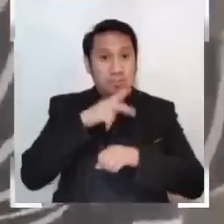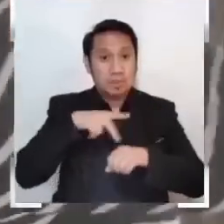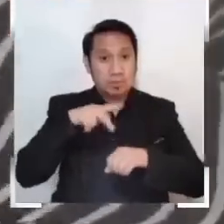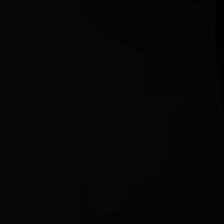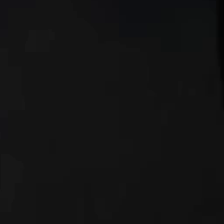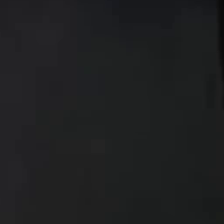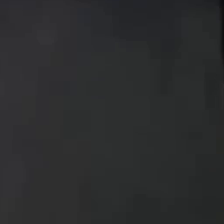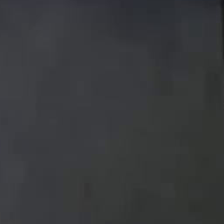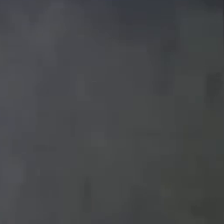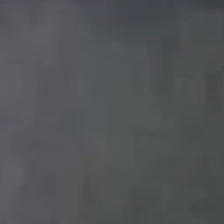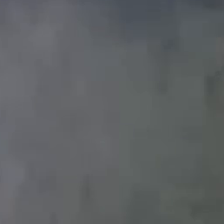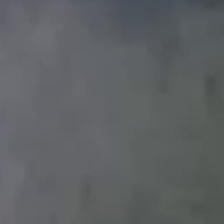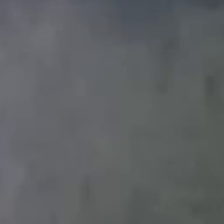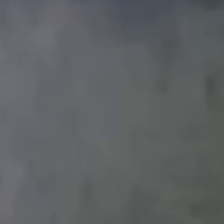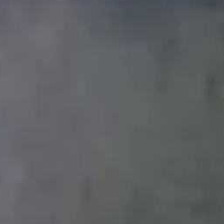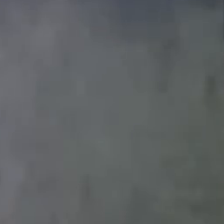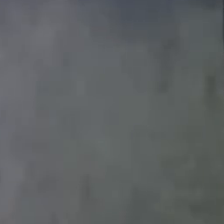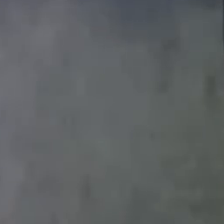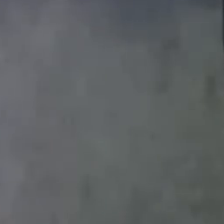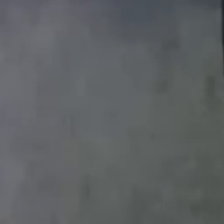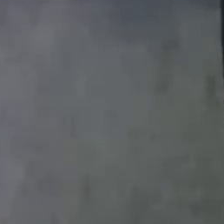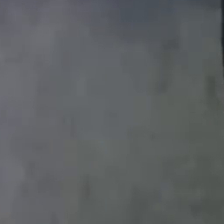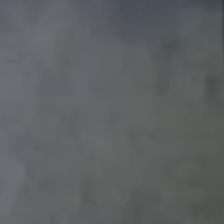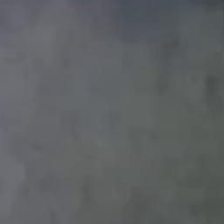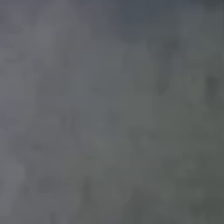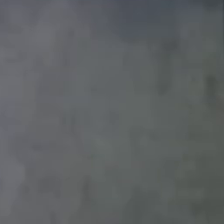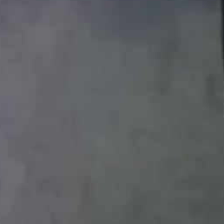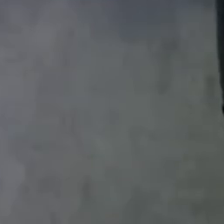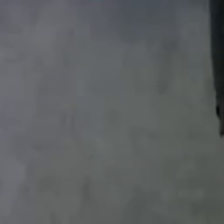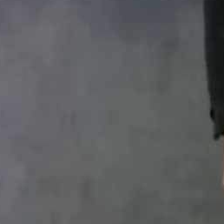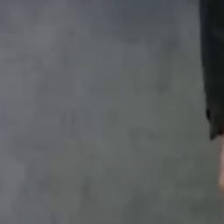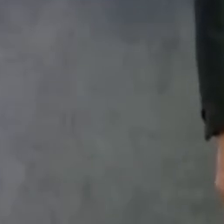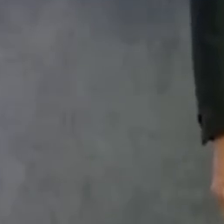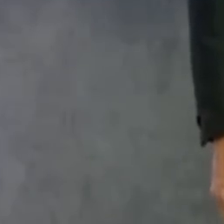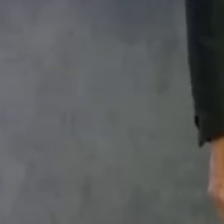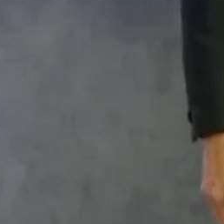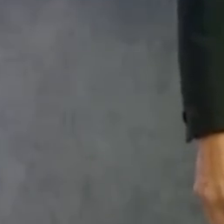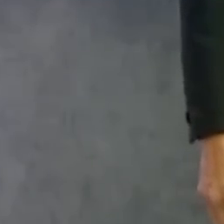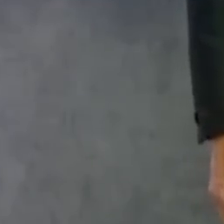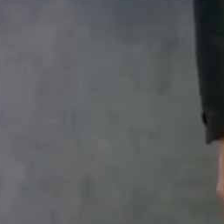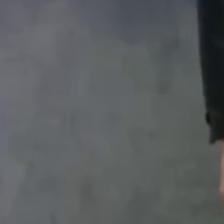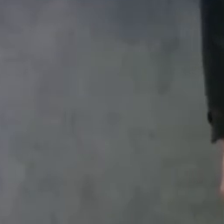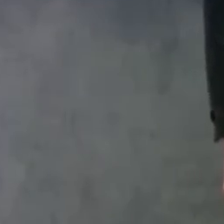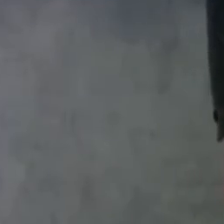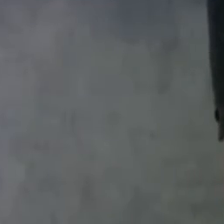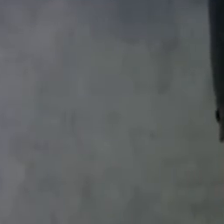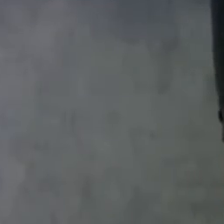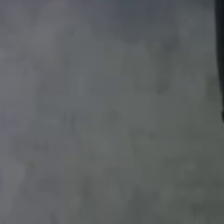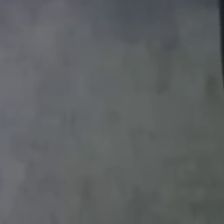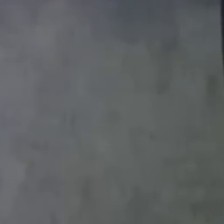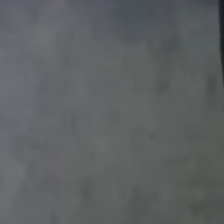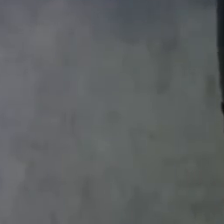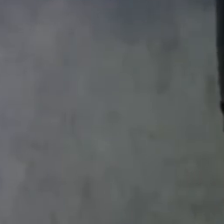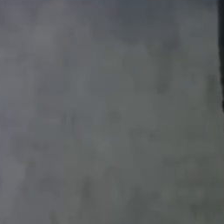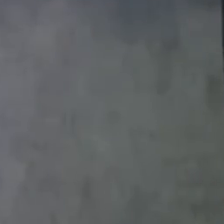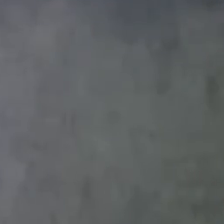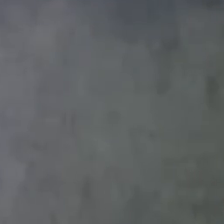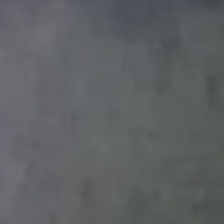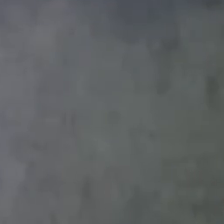News. Makaiga ang saksi ng unang pasok ng mga balita. Maaaring mapanood ang saksi at ang iba pang GMA Newscast